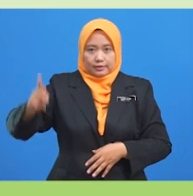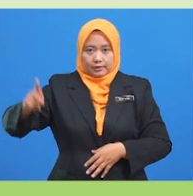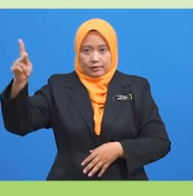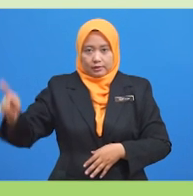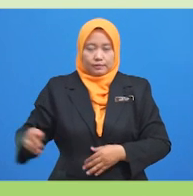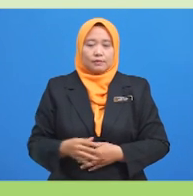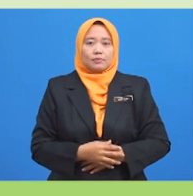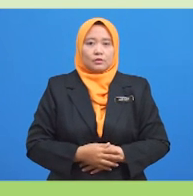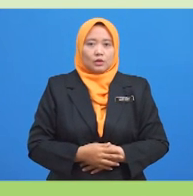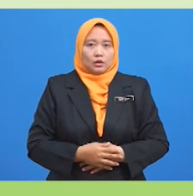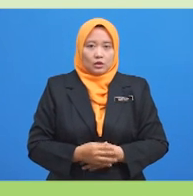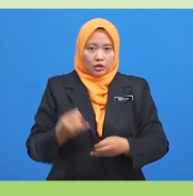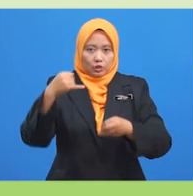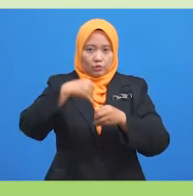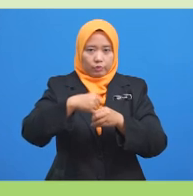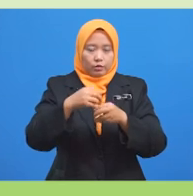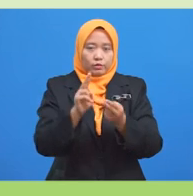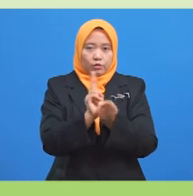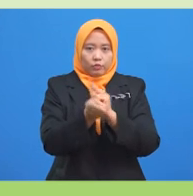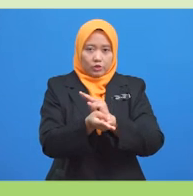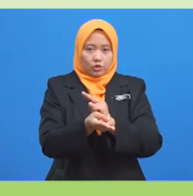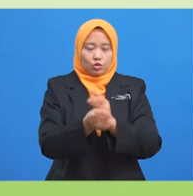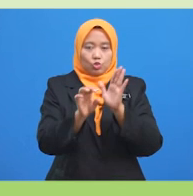contohnya ialah buruh dan bahan mentah.